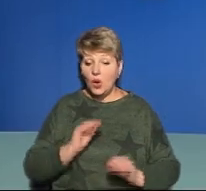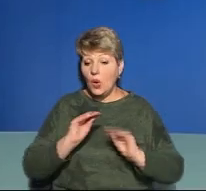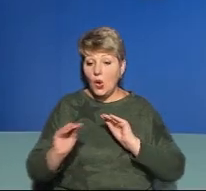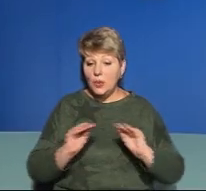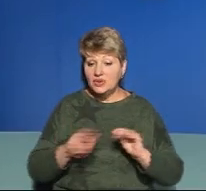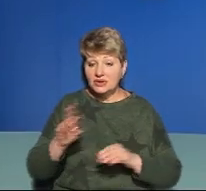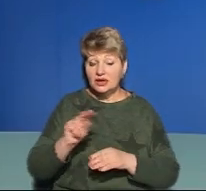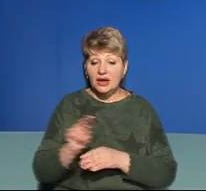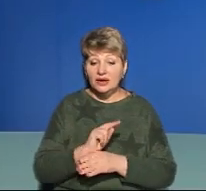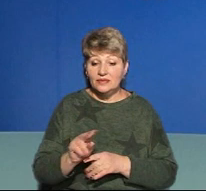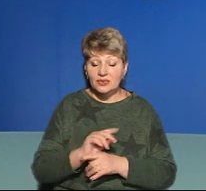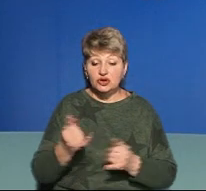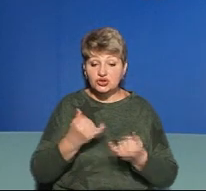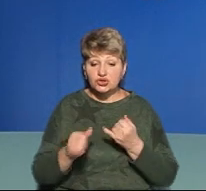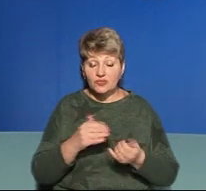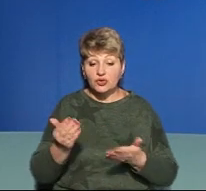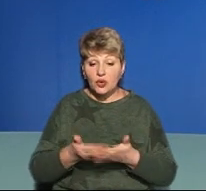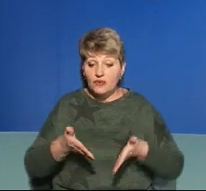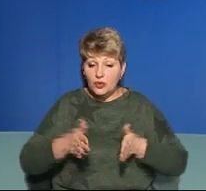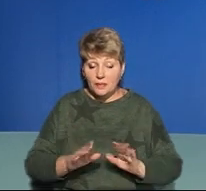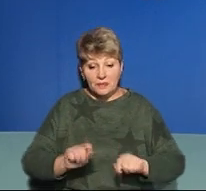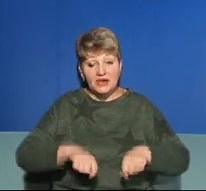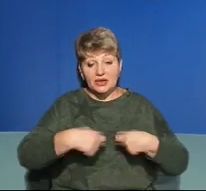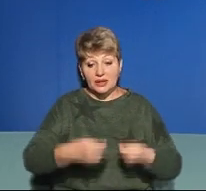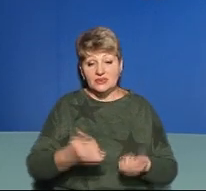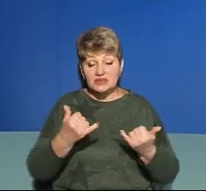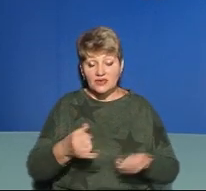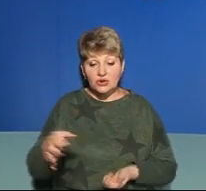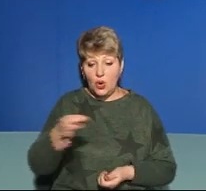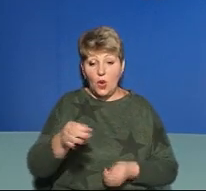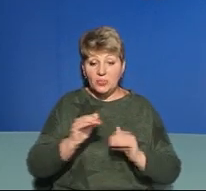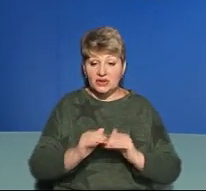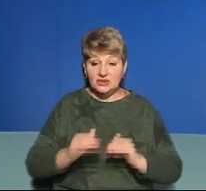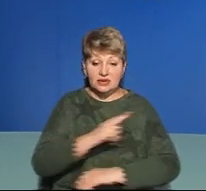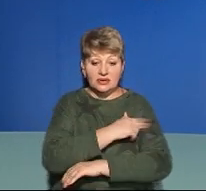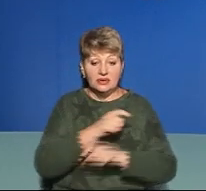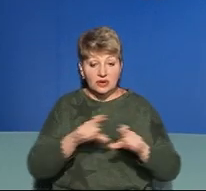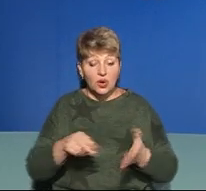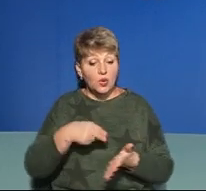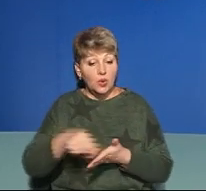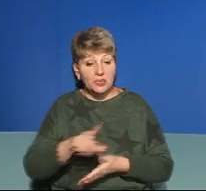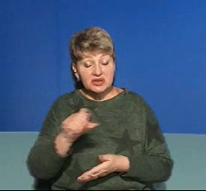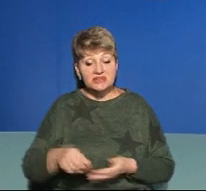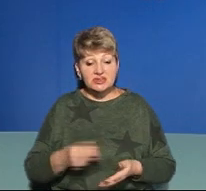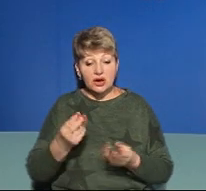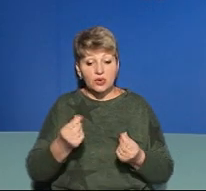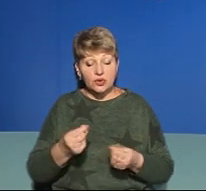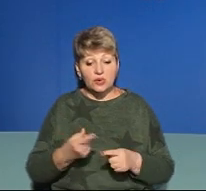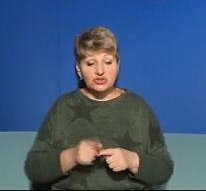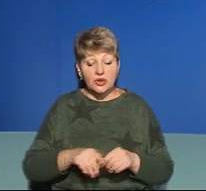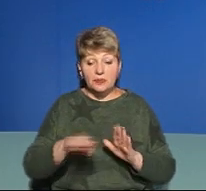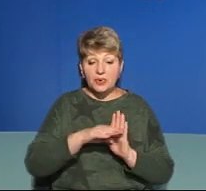Обладнання для лікування жовтяниці у новонароджених передали сьогодні обласній дитячій лікарні. Придбали його за гроші програми «Спільно